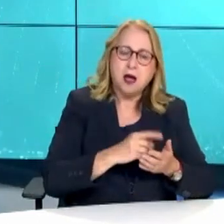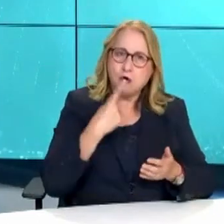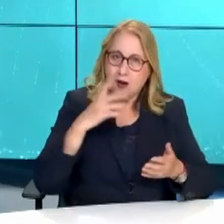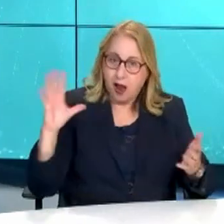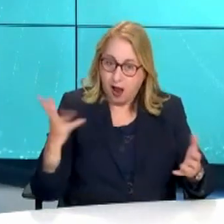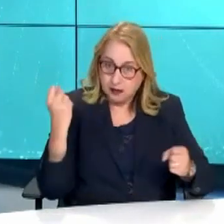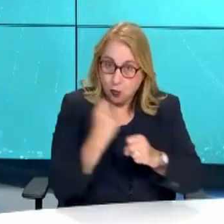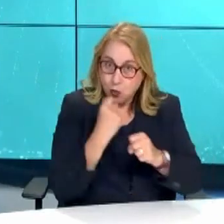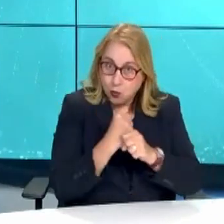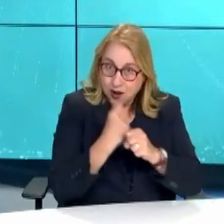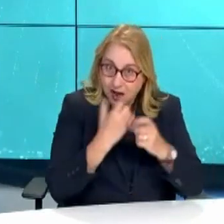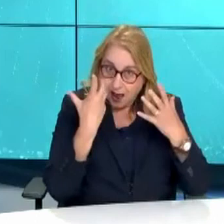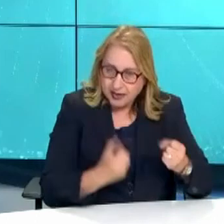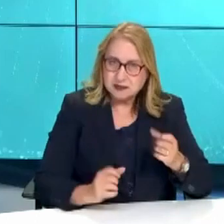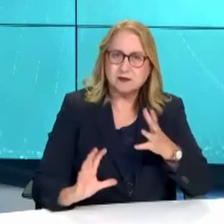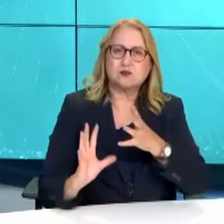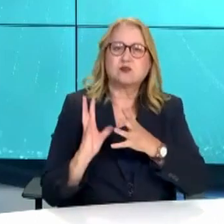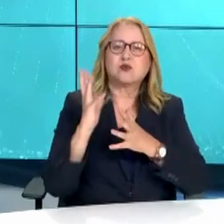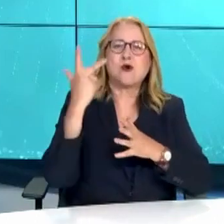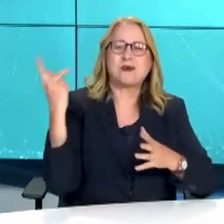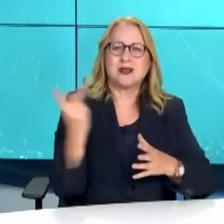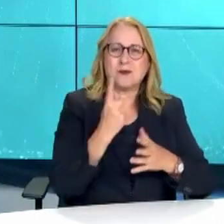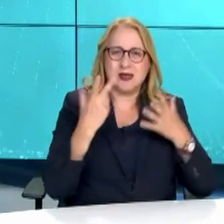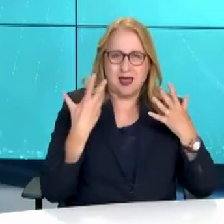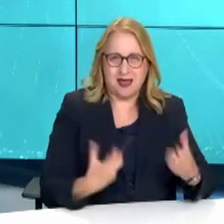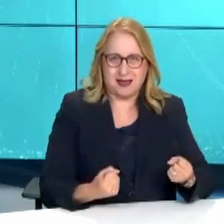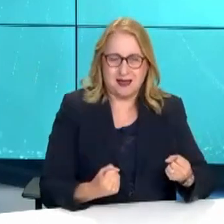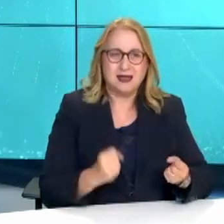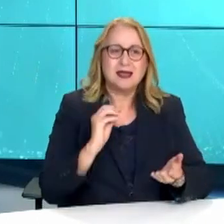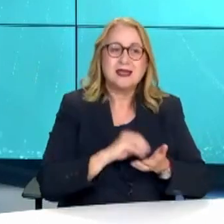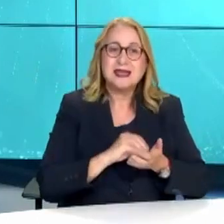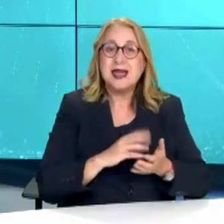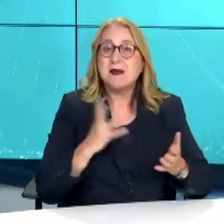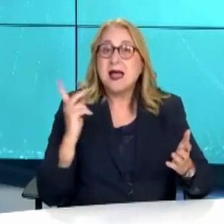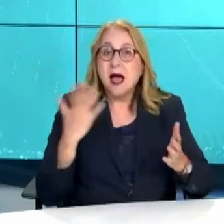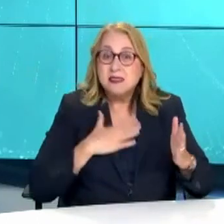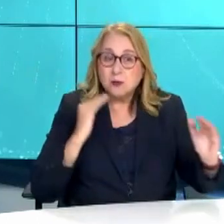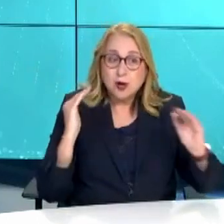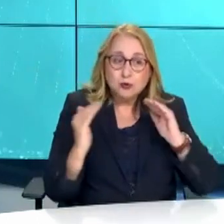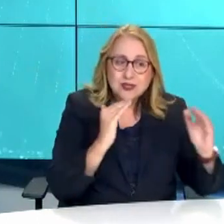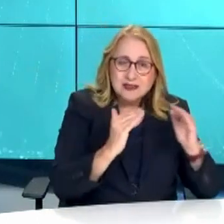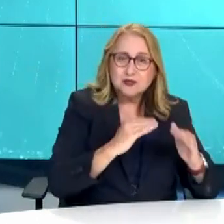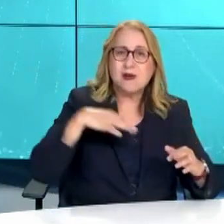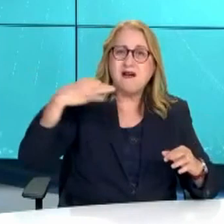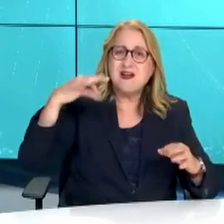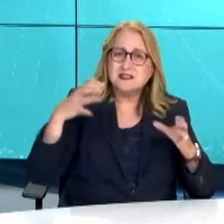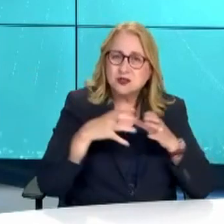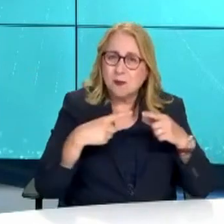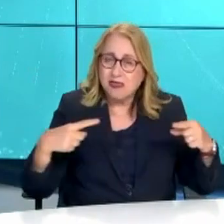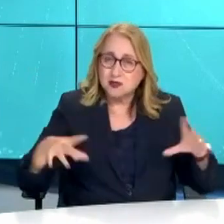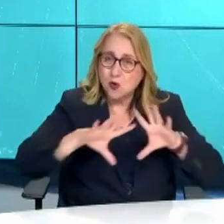κοινωνικό κράτος πρέπει να είναι ένα κράτος το οποίο στηρίζεται σε γερά οικονομικά θεμέλια, και έχουμε αποδείξει ότι αυτή την πολιτική μόνο